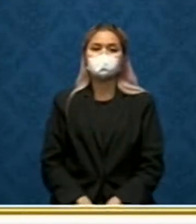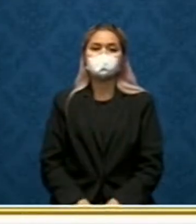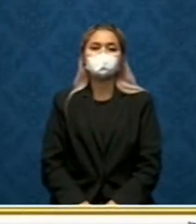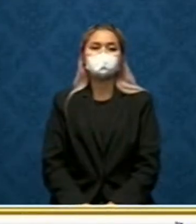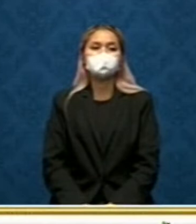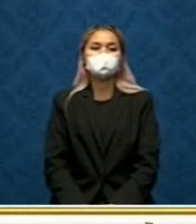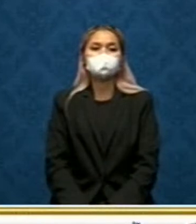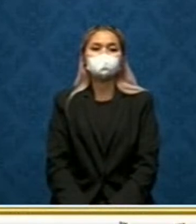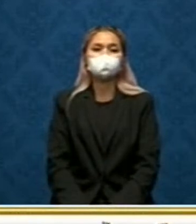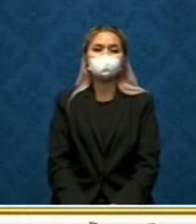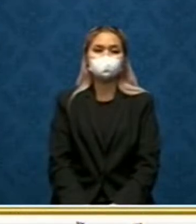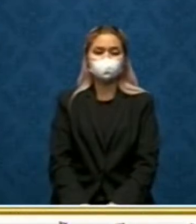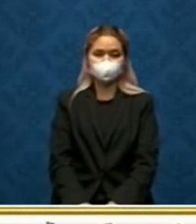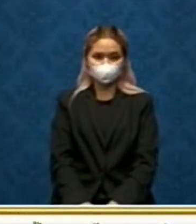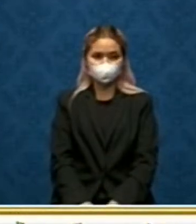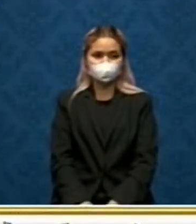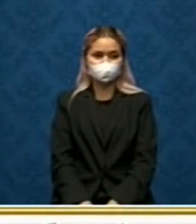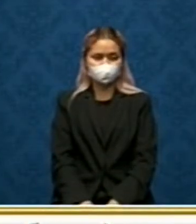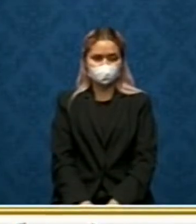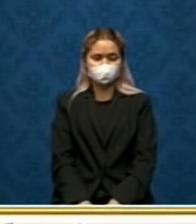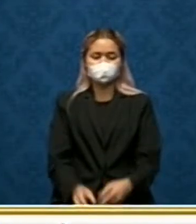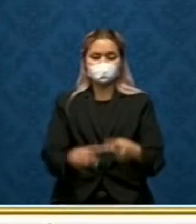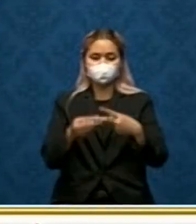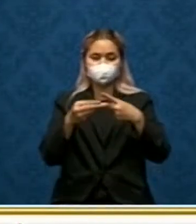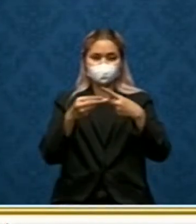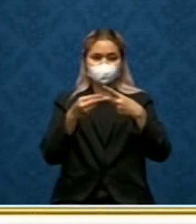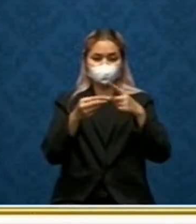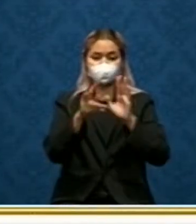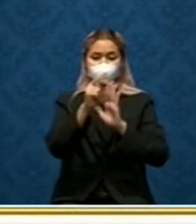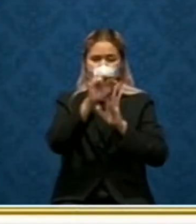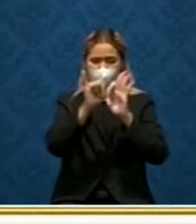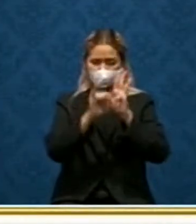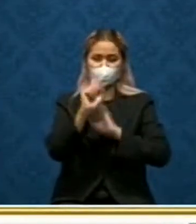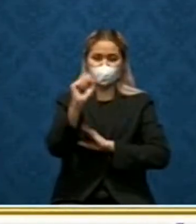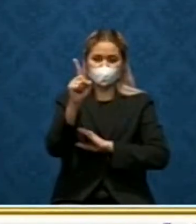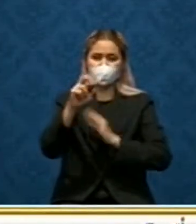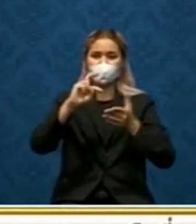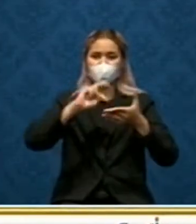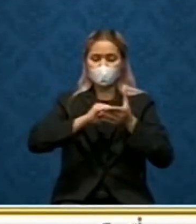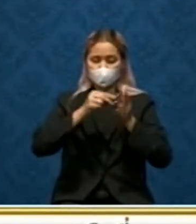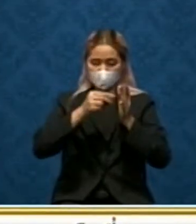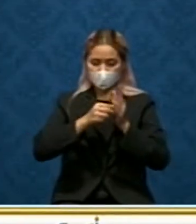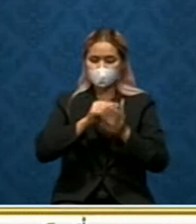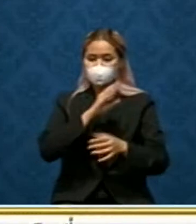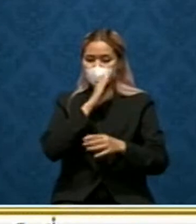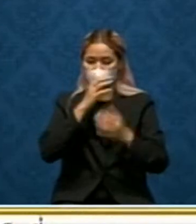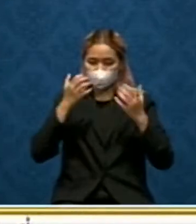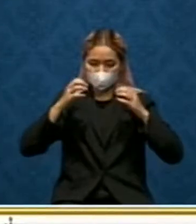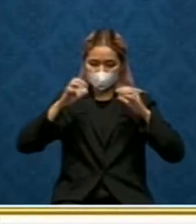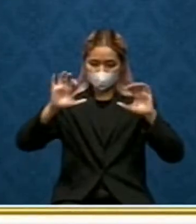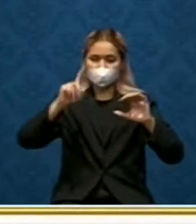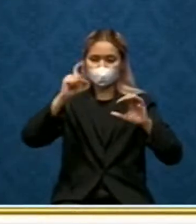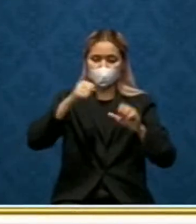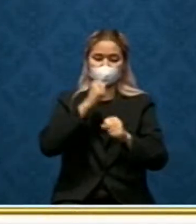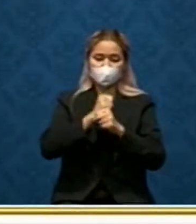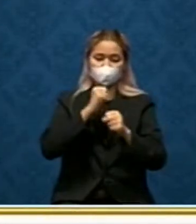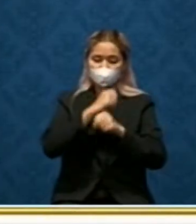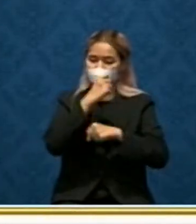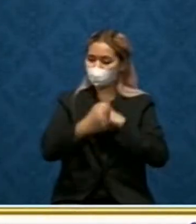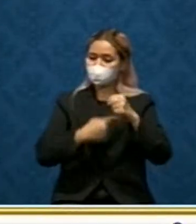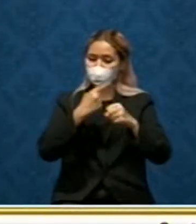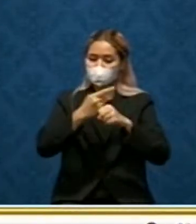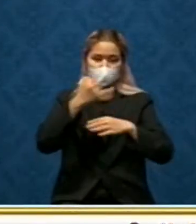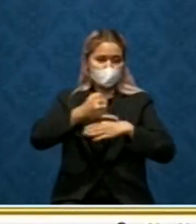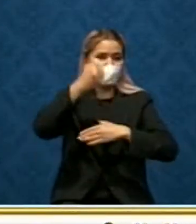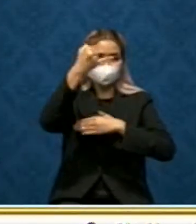คำวนนายุบายเลดวนคือทําใหเสน์ใปีเดียวนะปีเดีวคือเปรตบาปี 62 อรัก็จบใปีหหสาม featuring 66